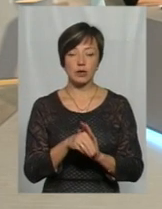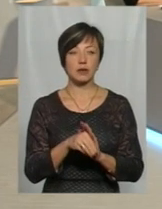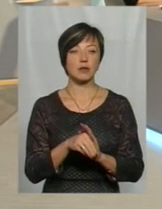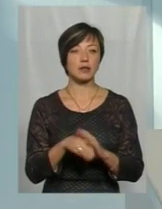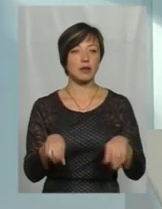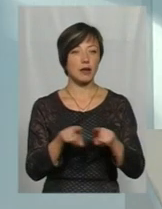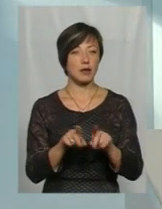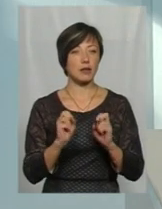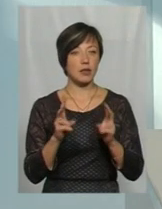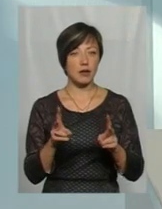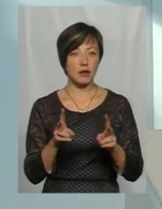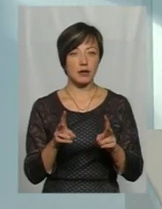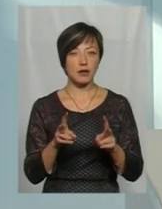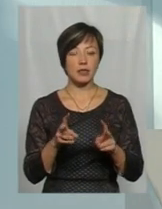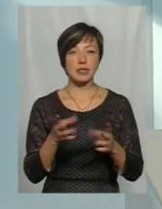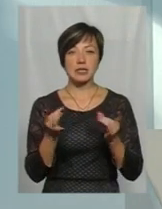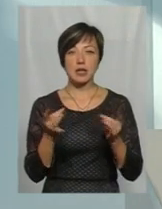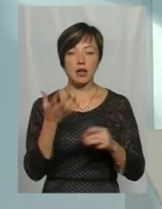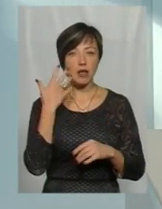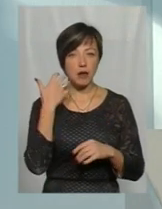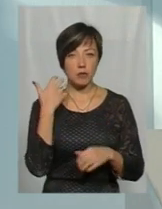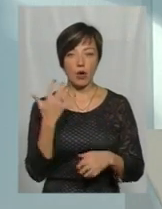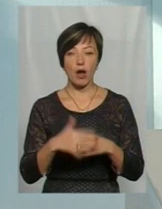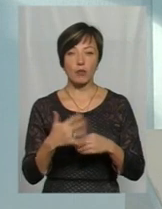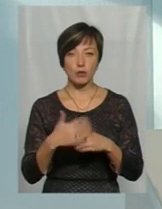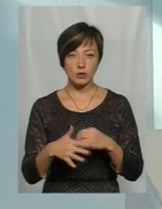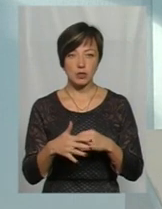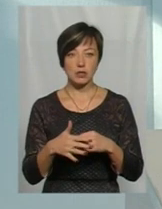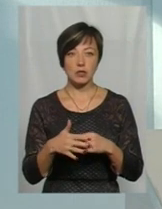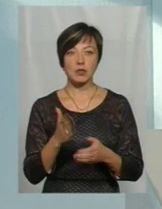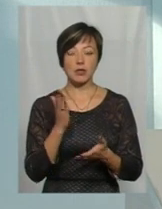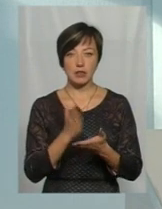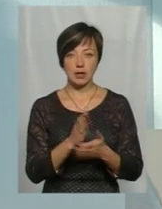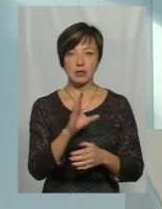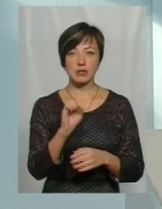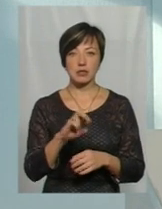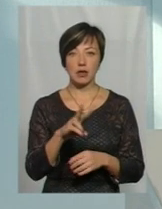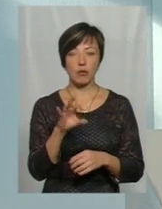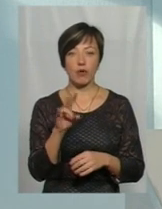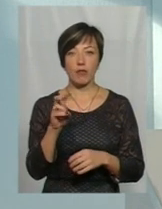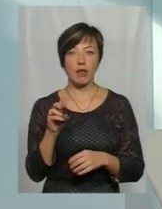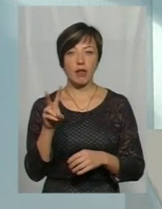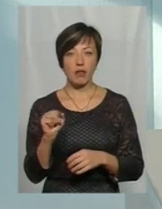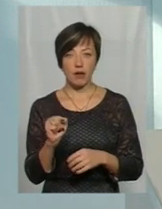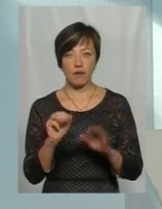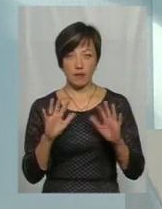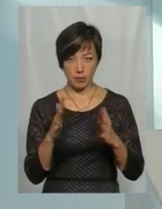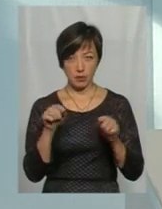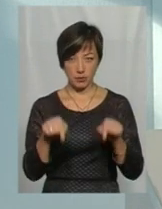як сире яблуко, капуста, виділяється сальмонелла. І от, це у